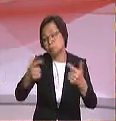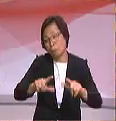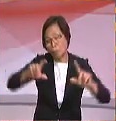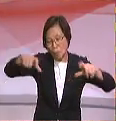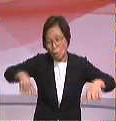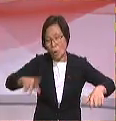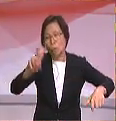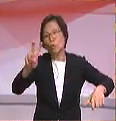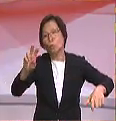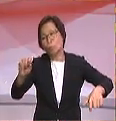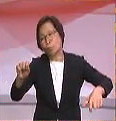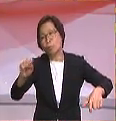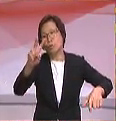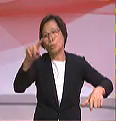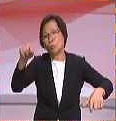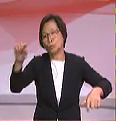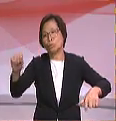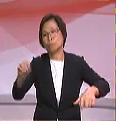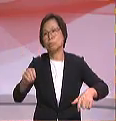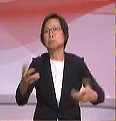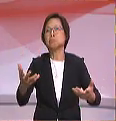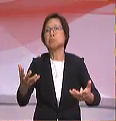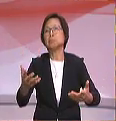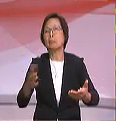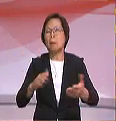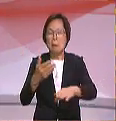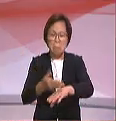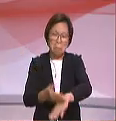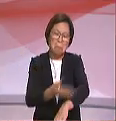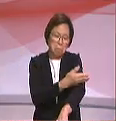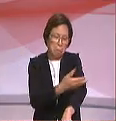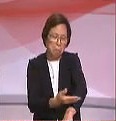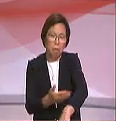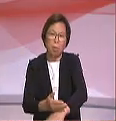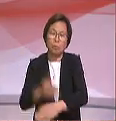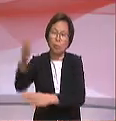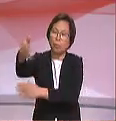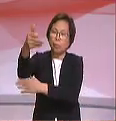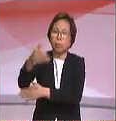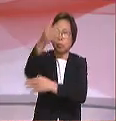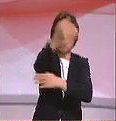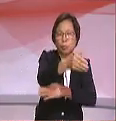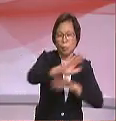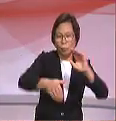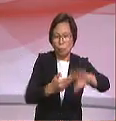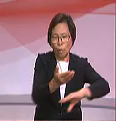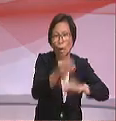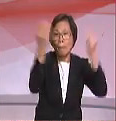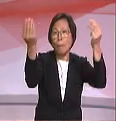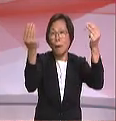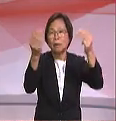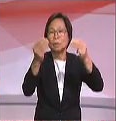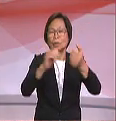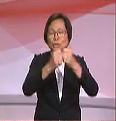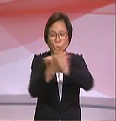Pipi itu polisi roh dia menurun balik Dia berkata demikian selepas penyerahan jalur Gemilang kepada kontinjensi Lady Majisuka